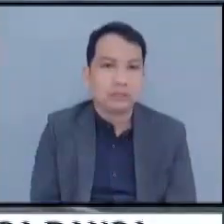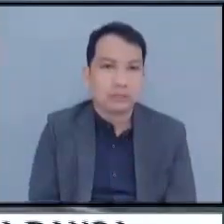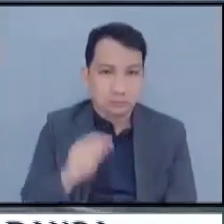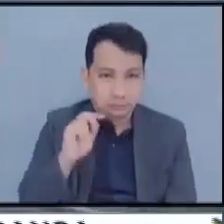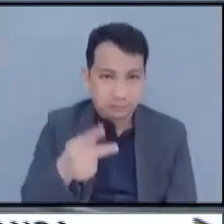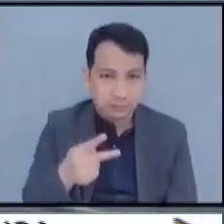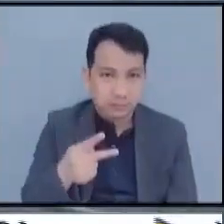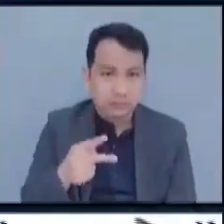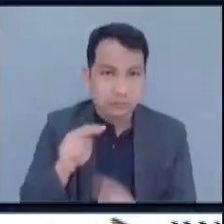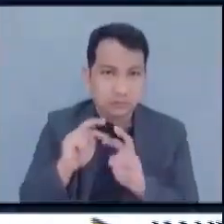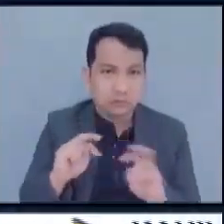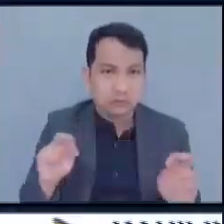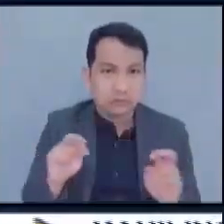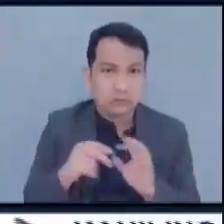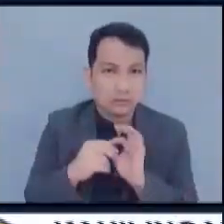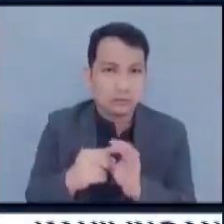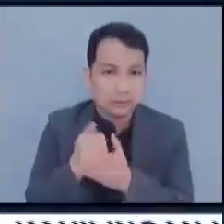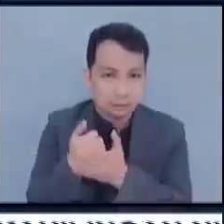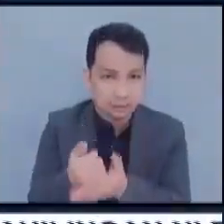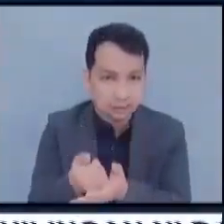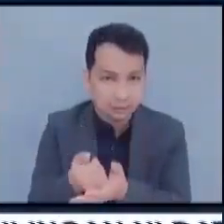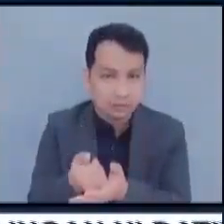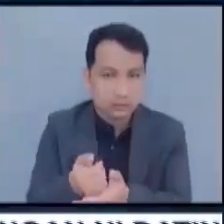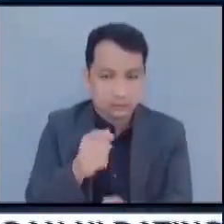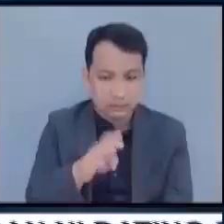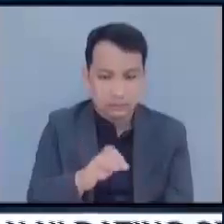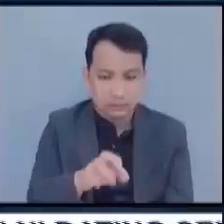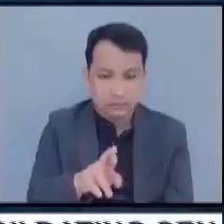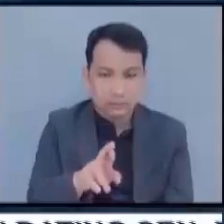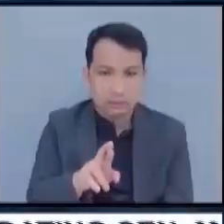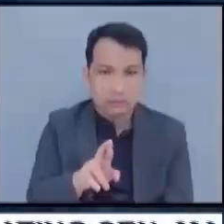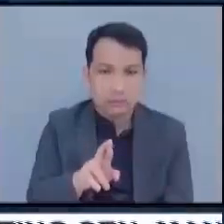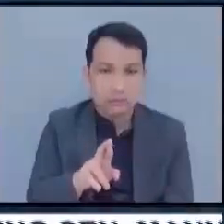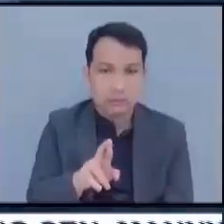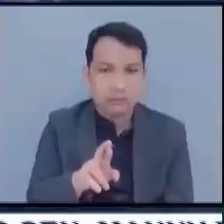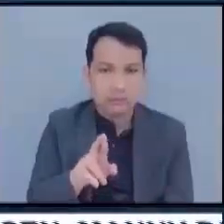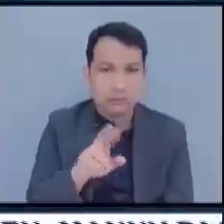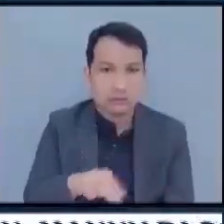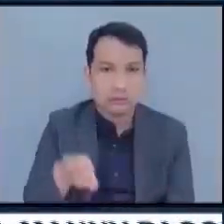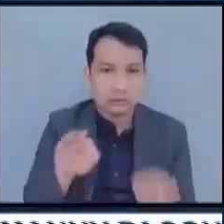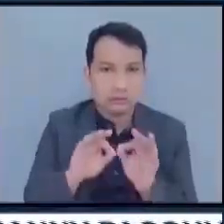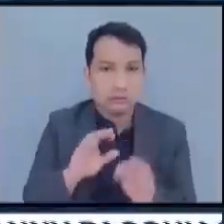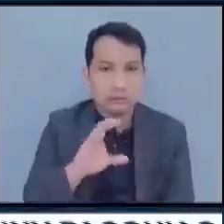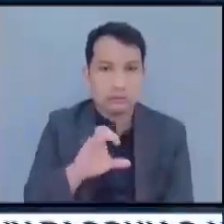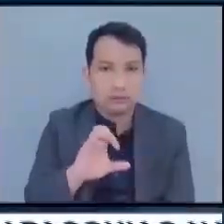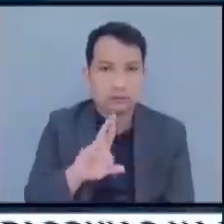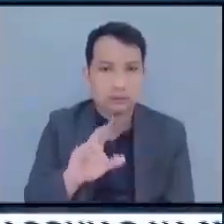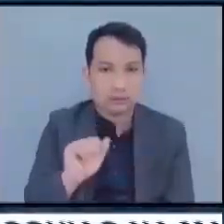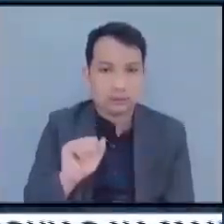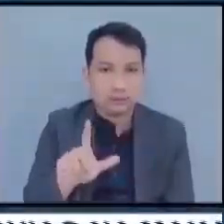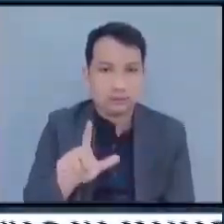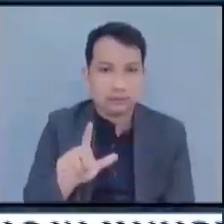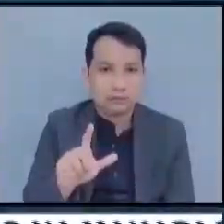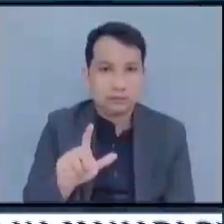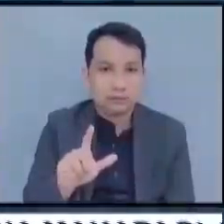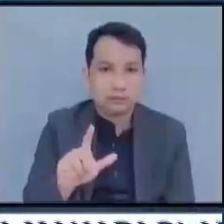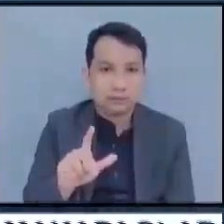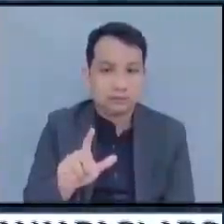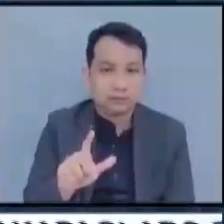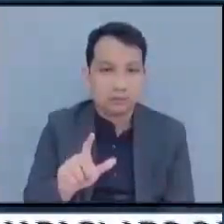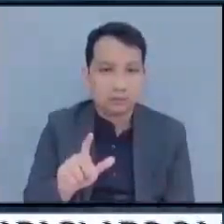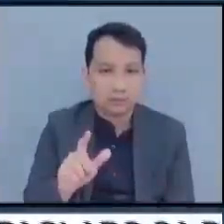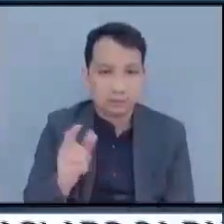pagbibigay ayuda, sinubukan ng mga tauhan ng BIPAR na tingnan ang kalagayan ng coral sa lugar. Sakay ng rigid hull inflatable boat o